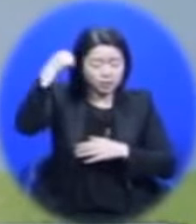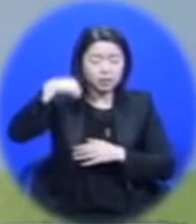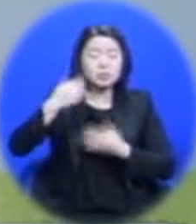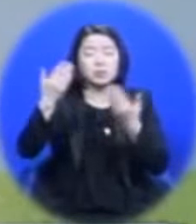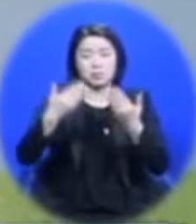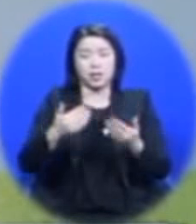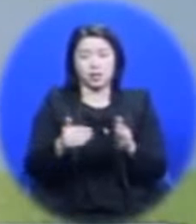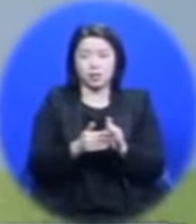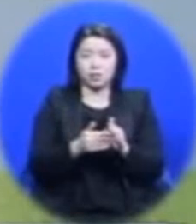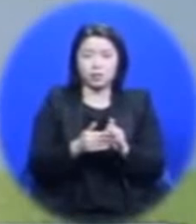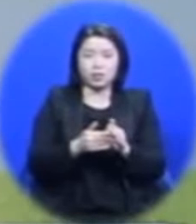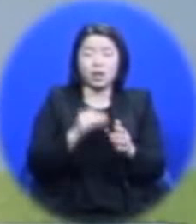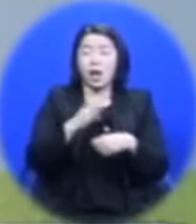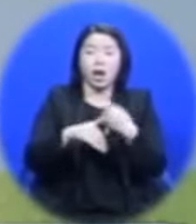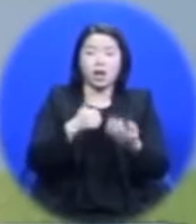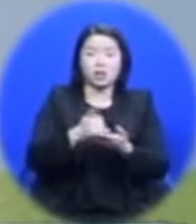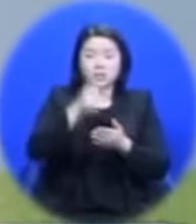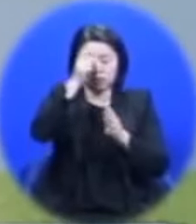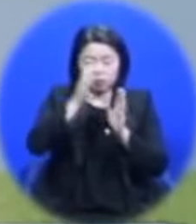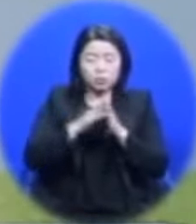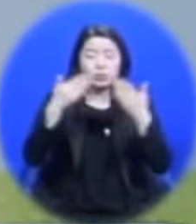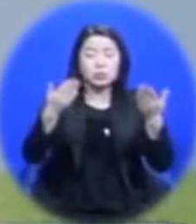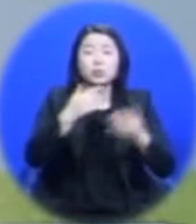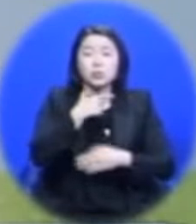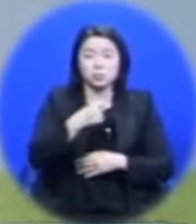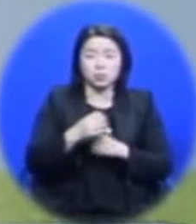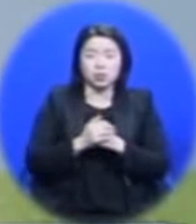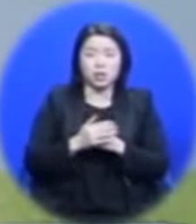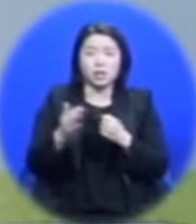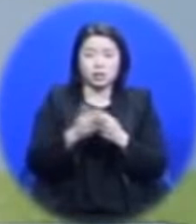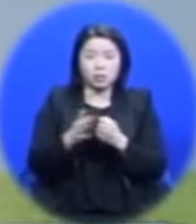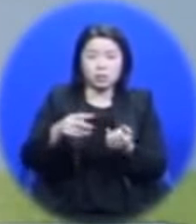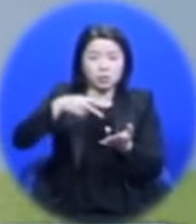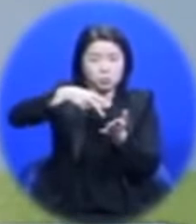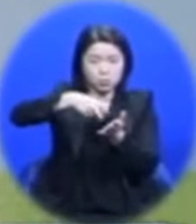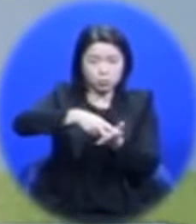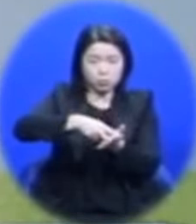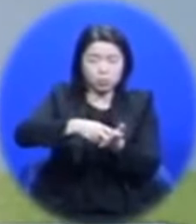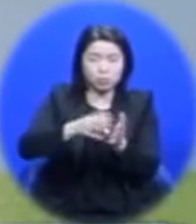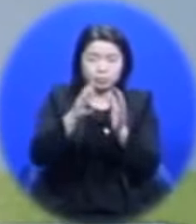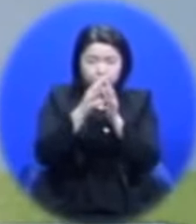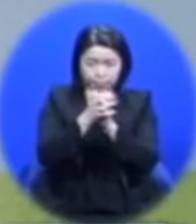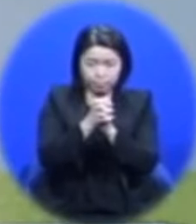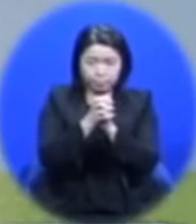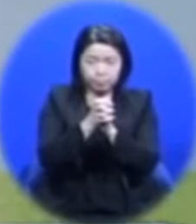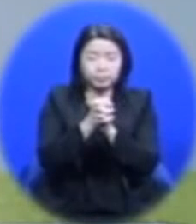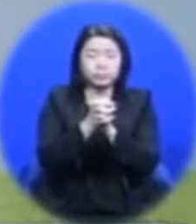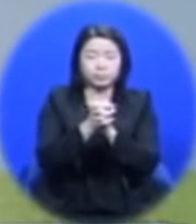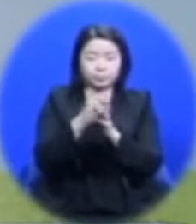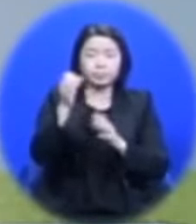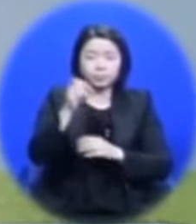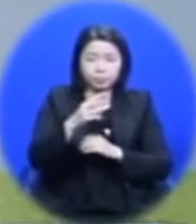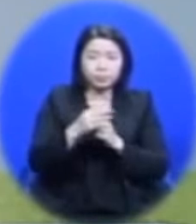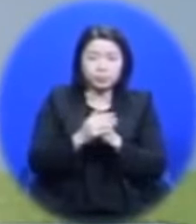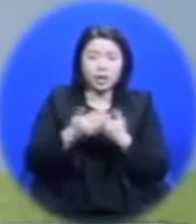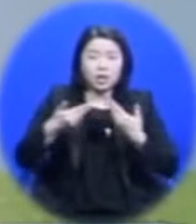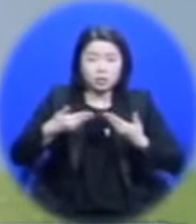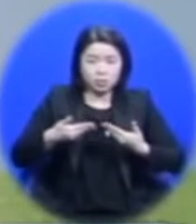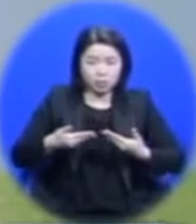받습니다. 하나님께 기도하고 싶었어요. 그래서 무릎을 꿇고 손에 깍지를 끼고 그리고